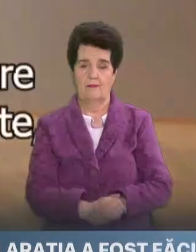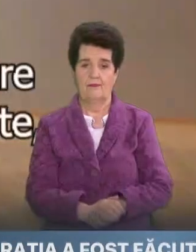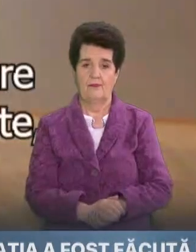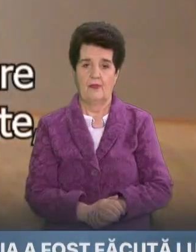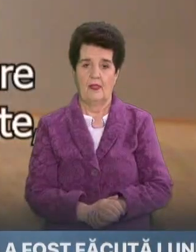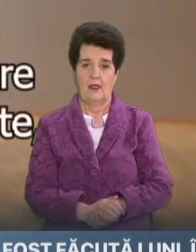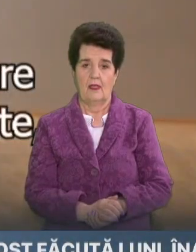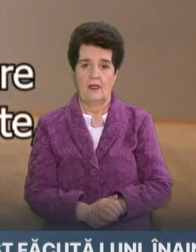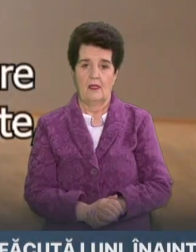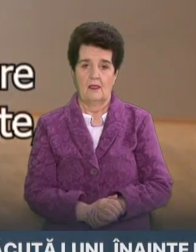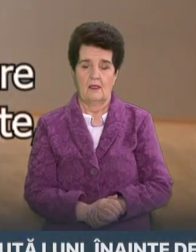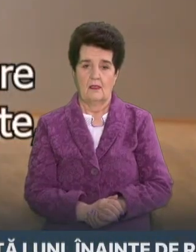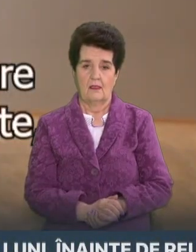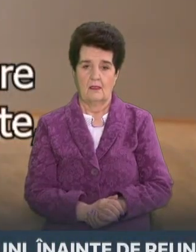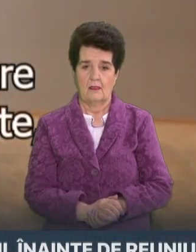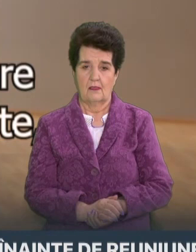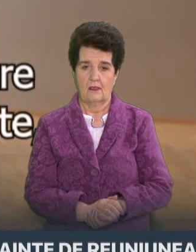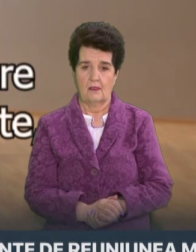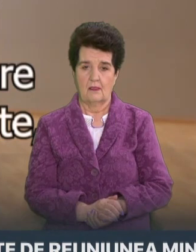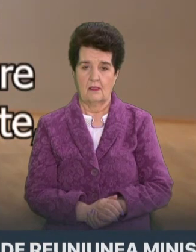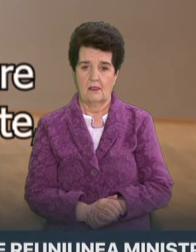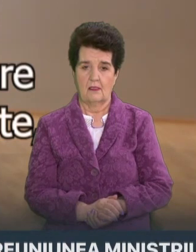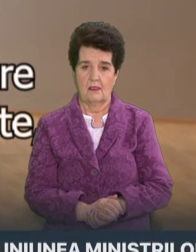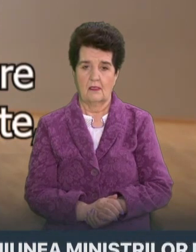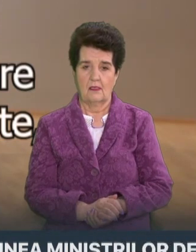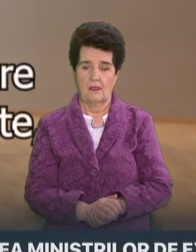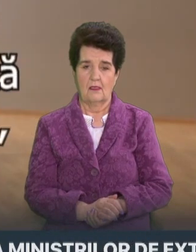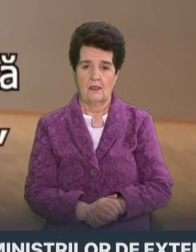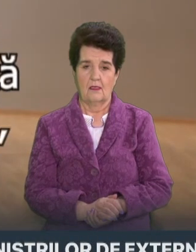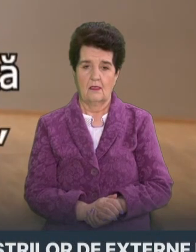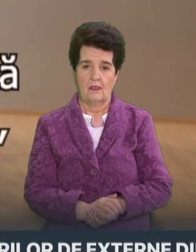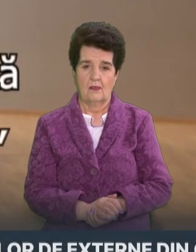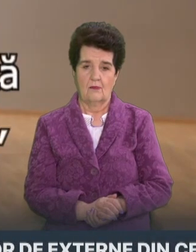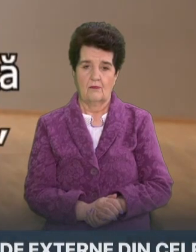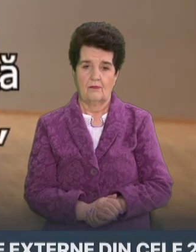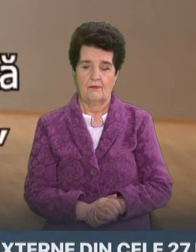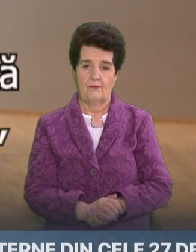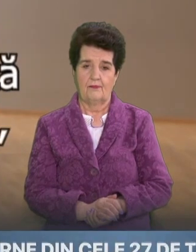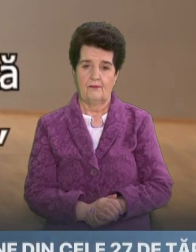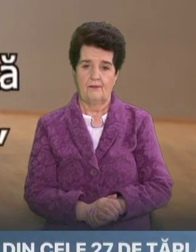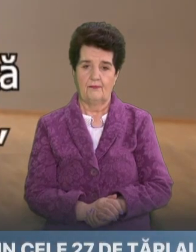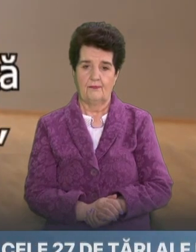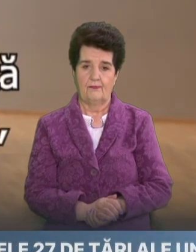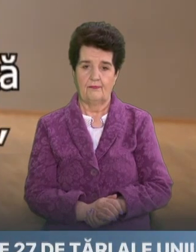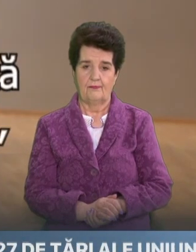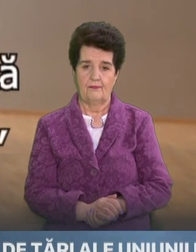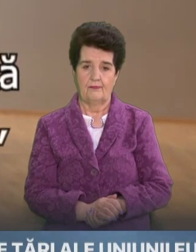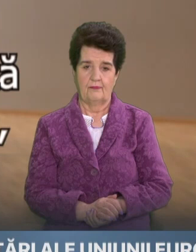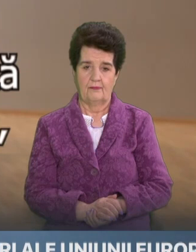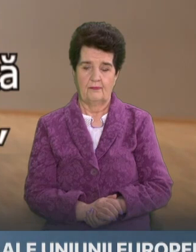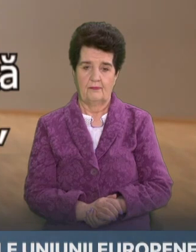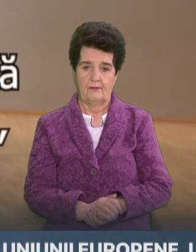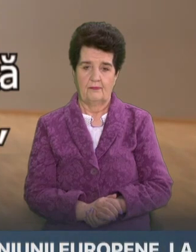I will present the situation of the procedure which Romania launched together with other states to list persons